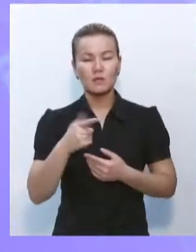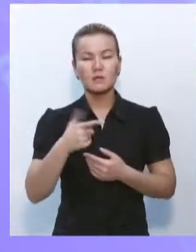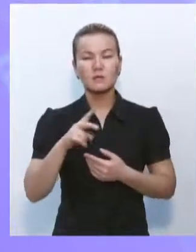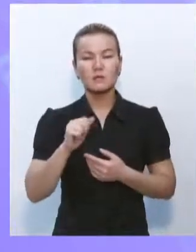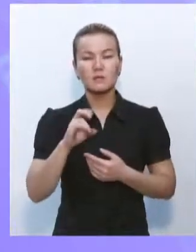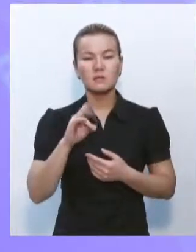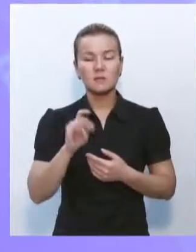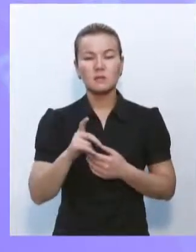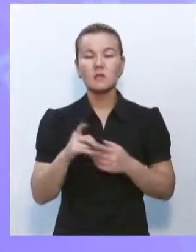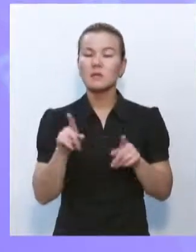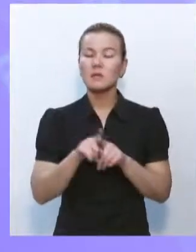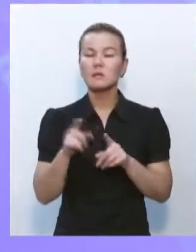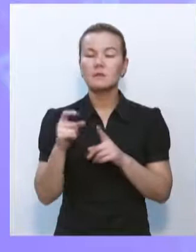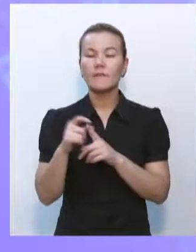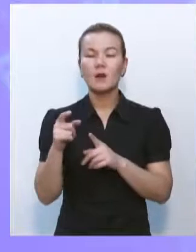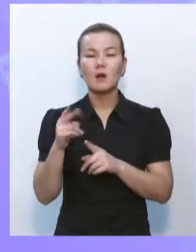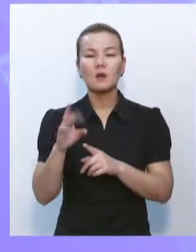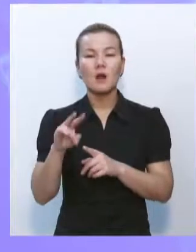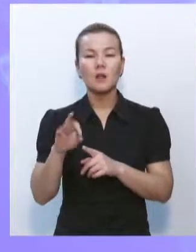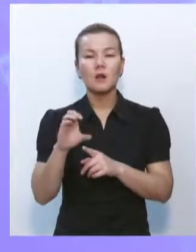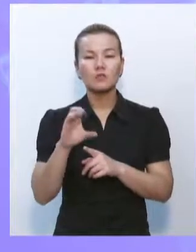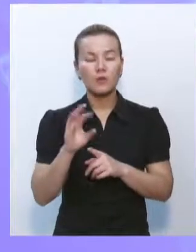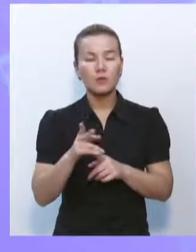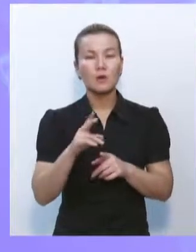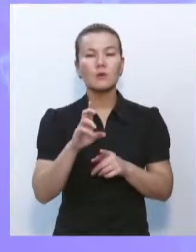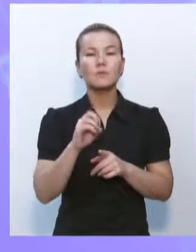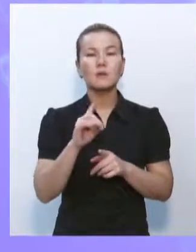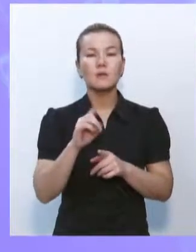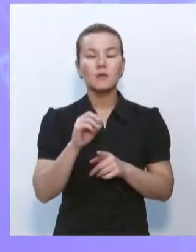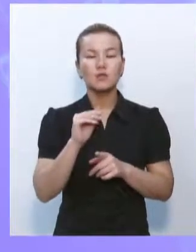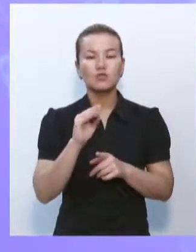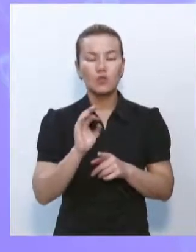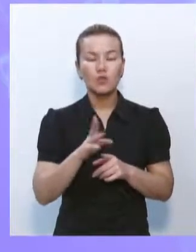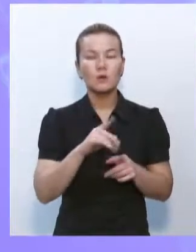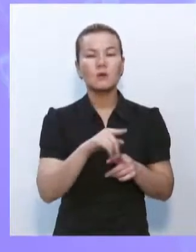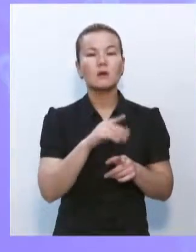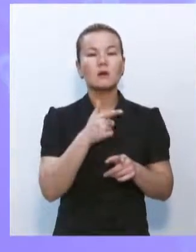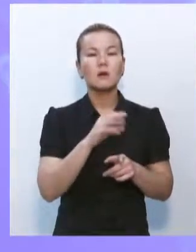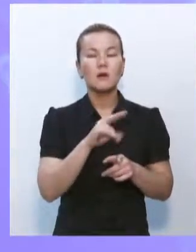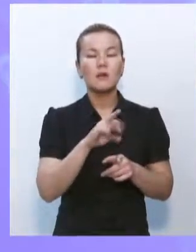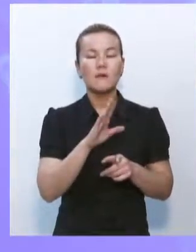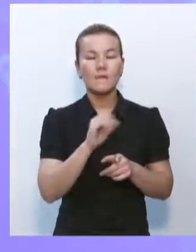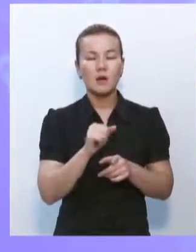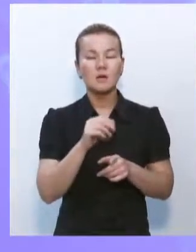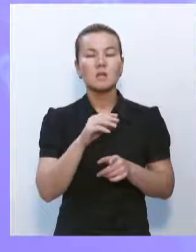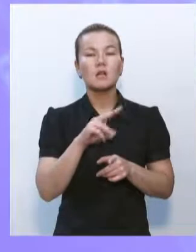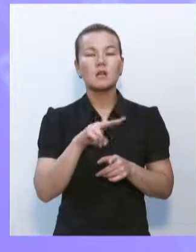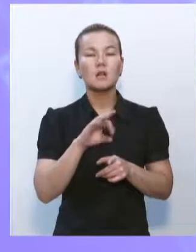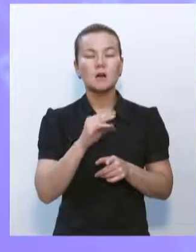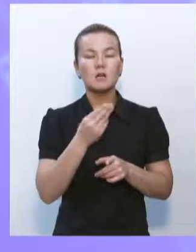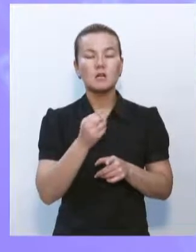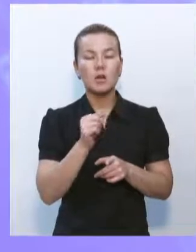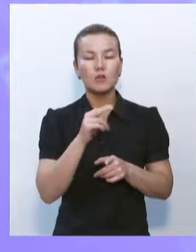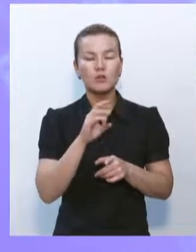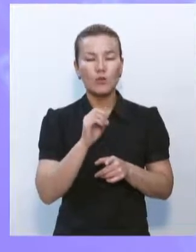гласных. Такие слова: колосок, бережок, голова, лошаденка,